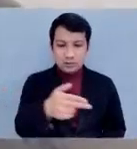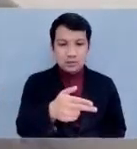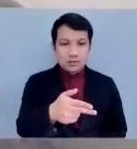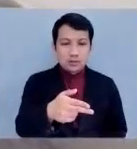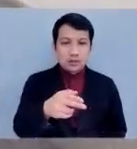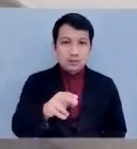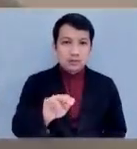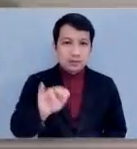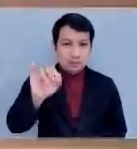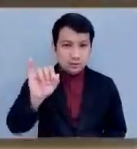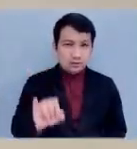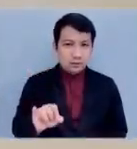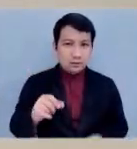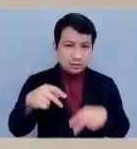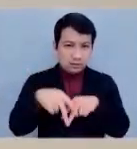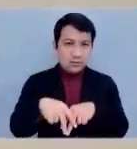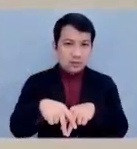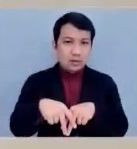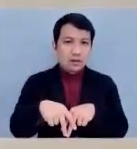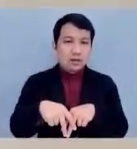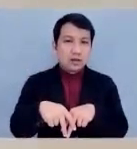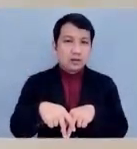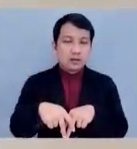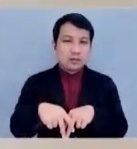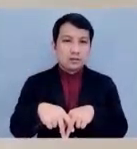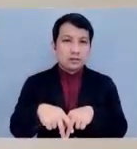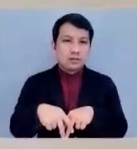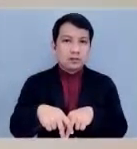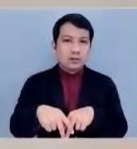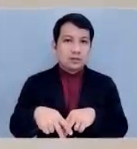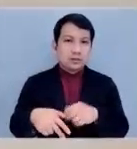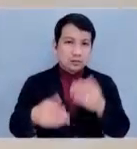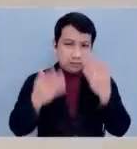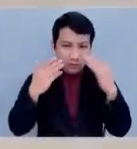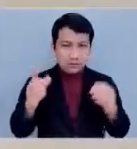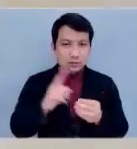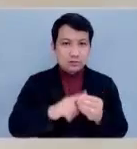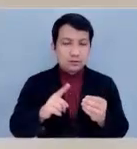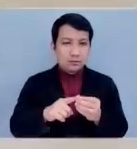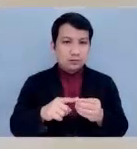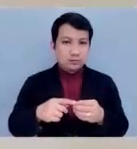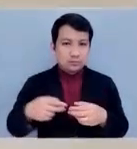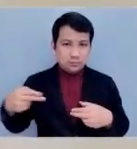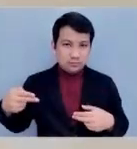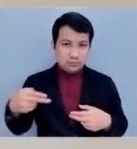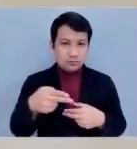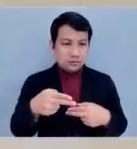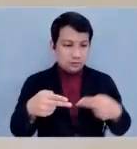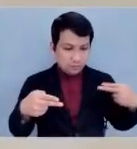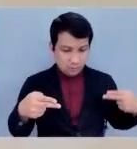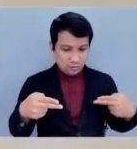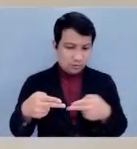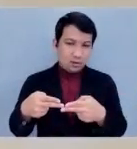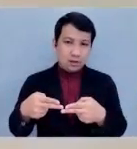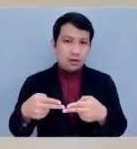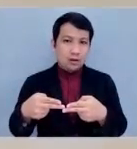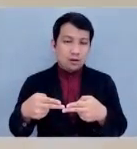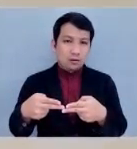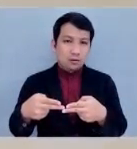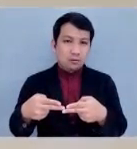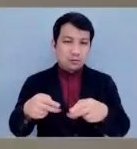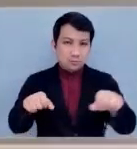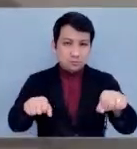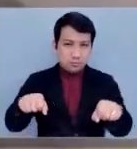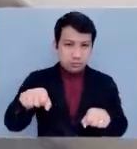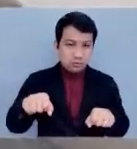ang mag-asawa. Hindi po nila kalahin po na bigla na hindi ko po yung motor, kaya hindi po sila nakayo,